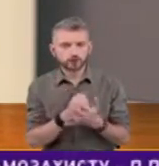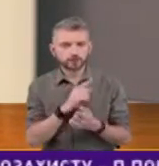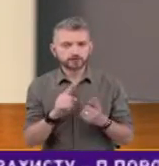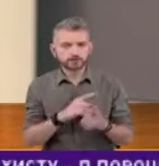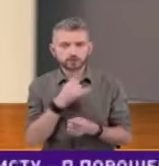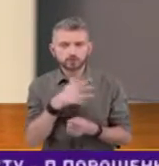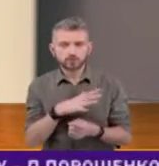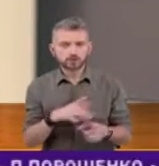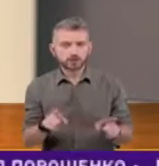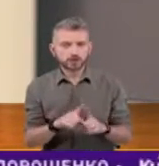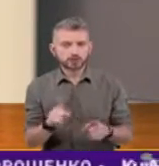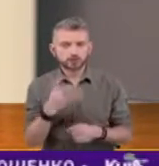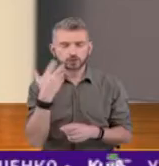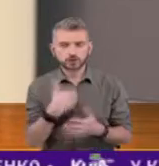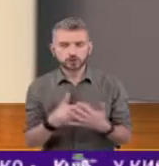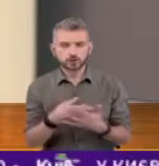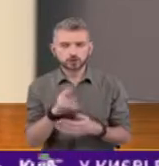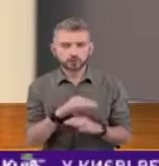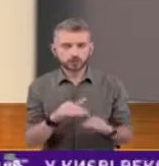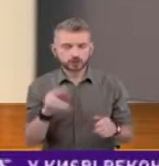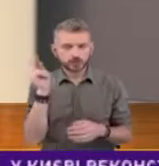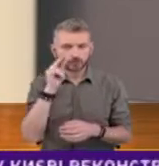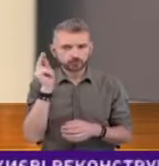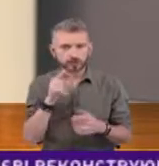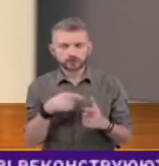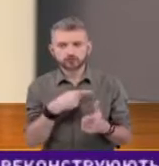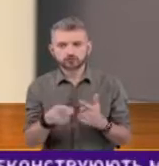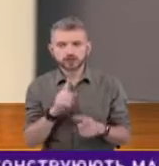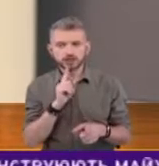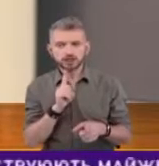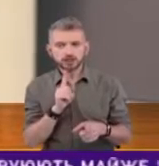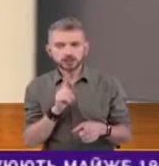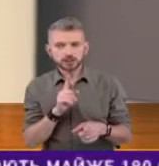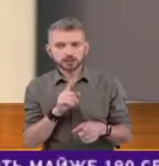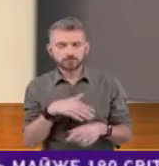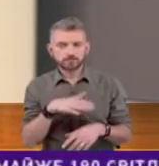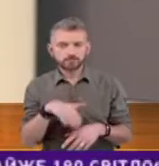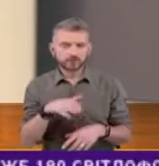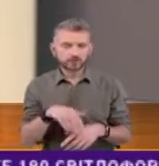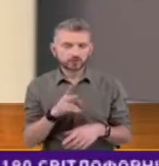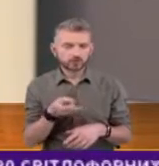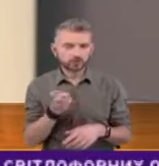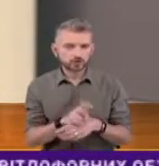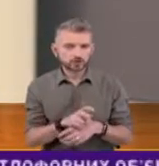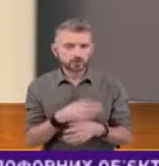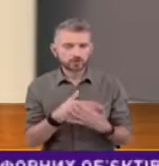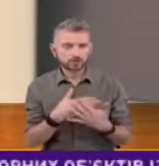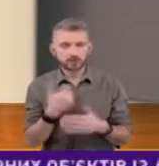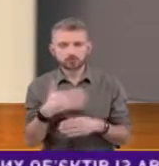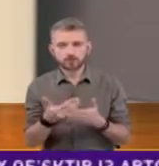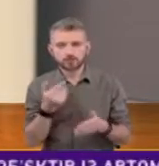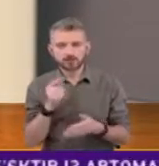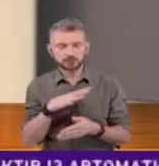що не може так бути, що коли, наприклад, двоє діток навчаються, чи сестри, ну, пізніше хтось прийшов, наприклад, а вже перед